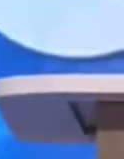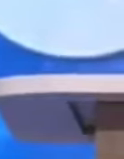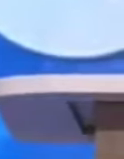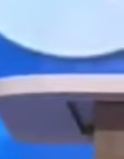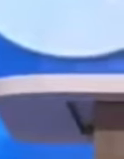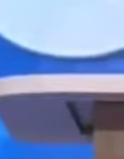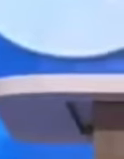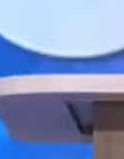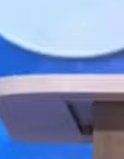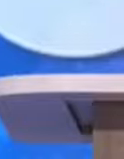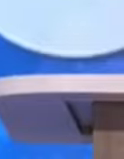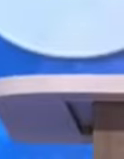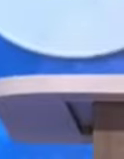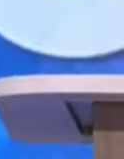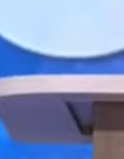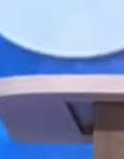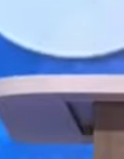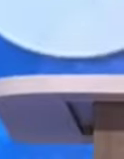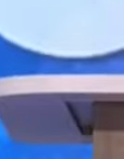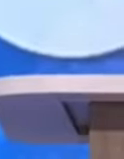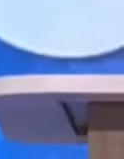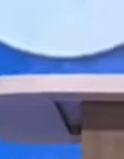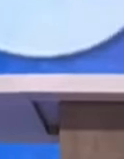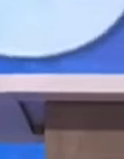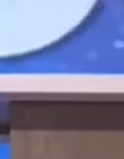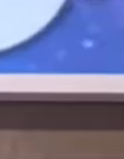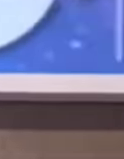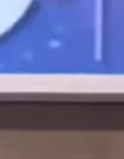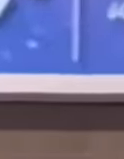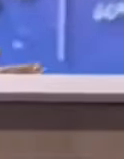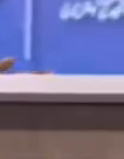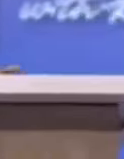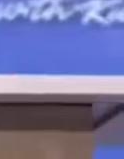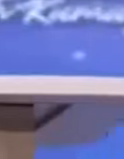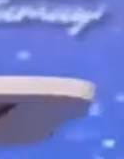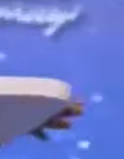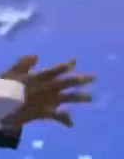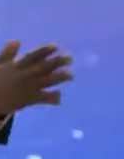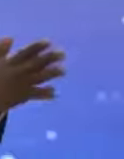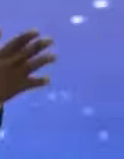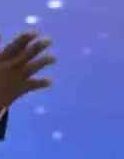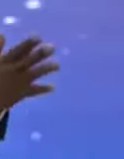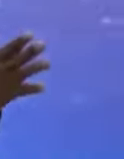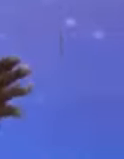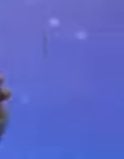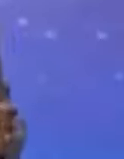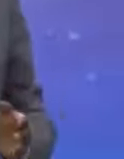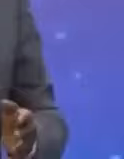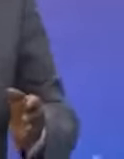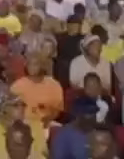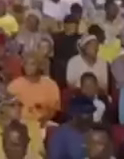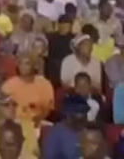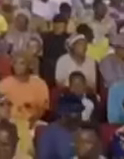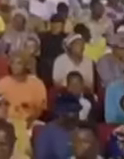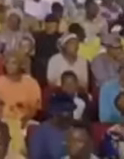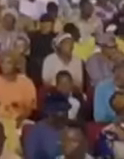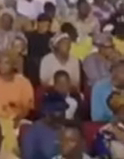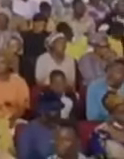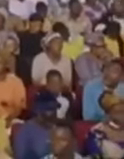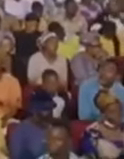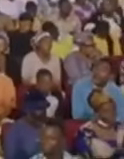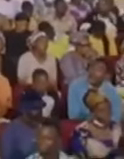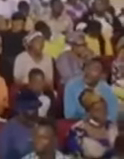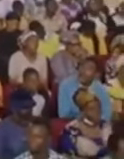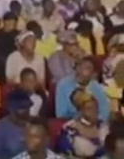rien il sont les infidèles mais maintenant vous êtes un croyant enfant de Dieu vous